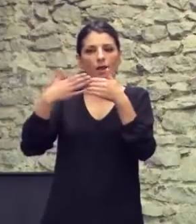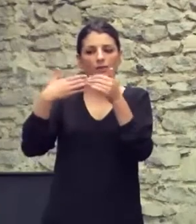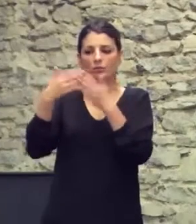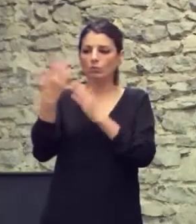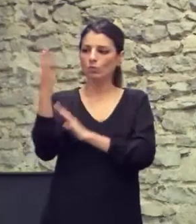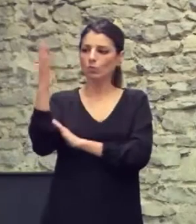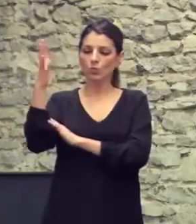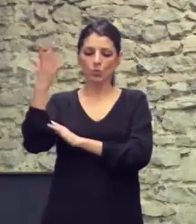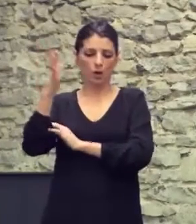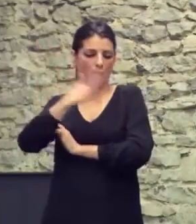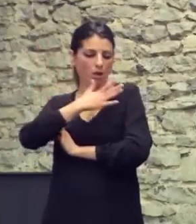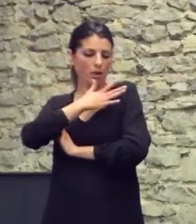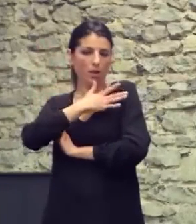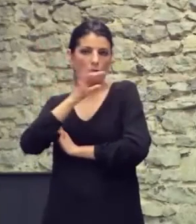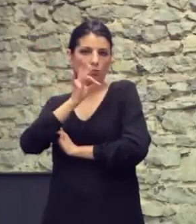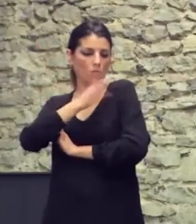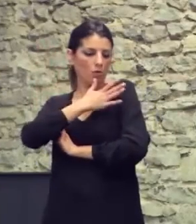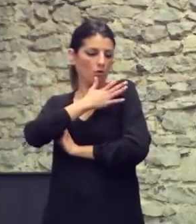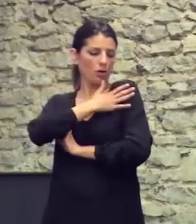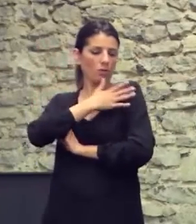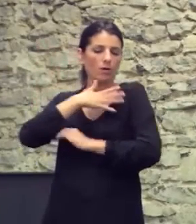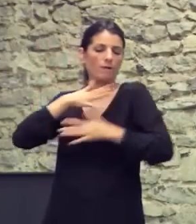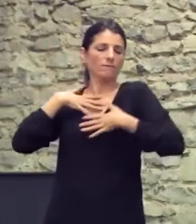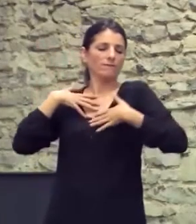zelako botere izan dezaken, ez?